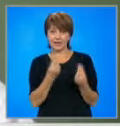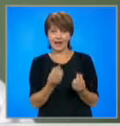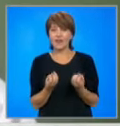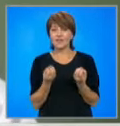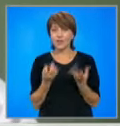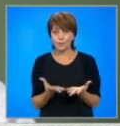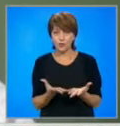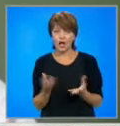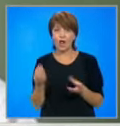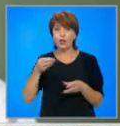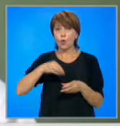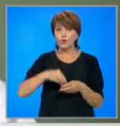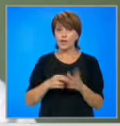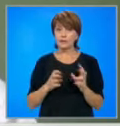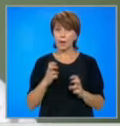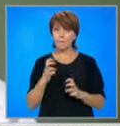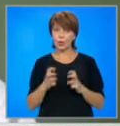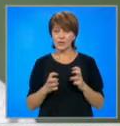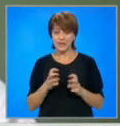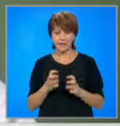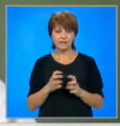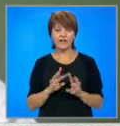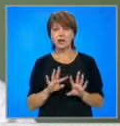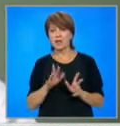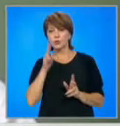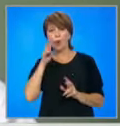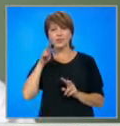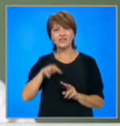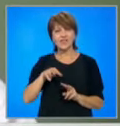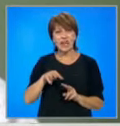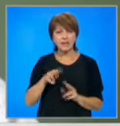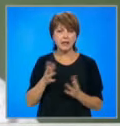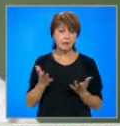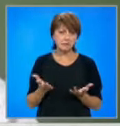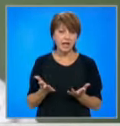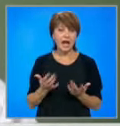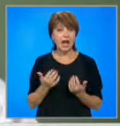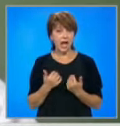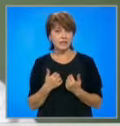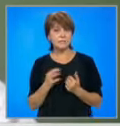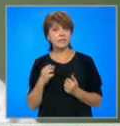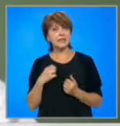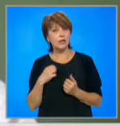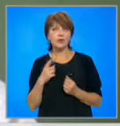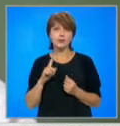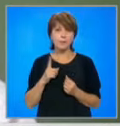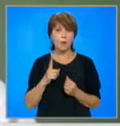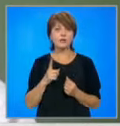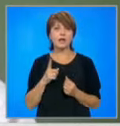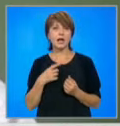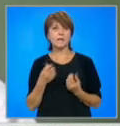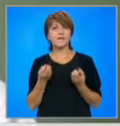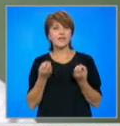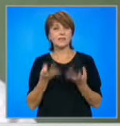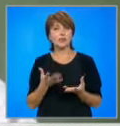да участват в производството, дали като свидетели, дали като страна, съм сигурен, че до голяма степен ще има възможност